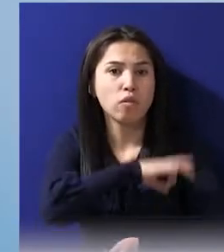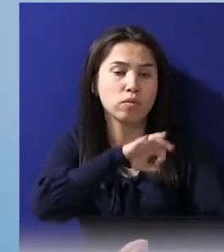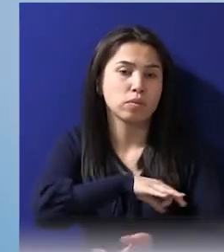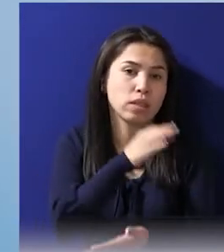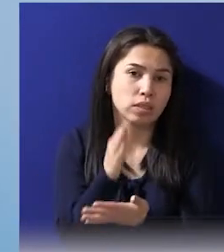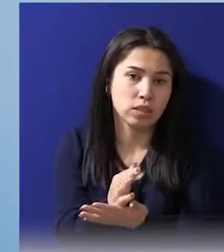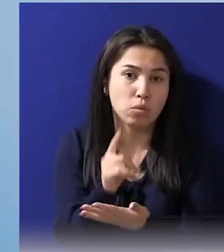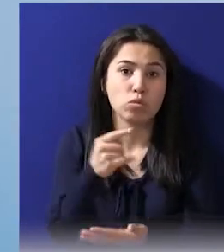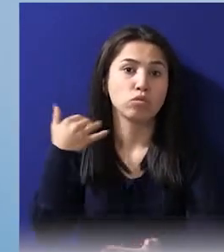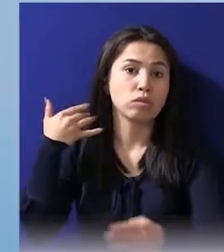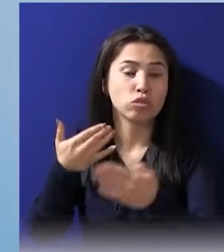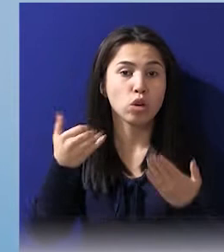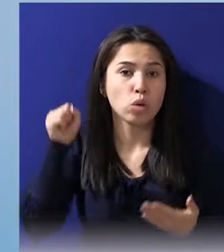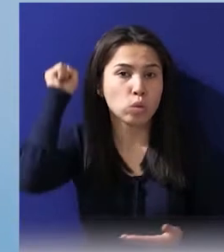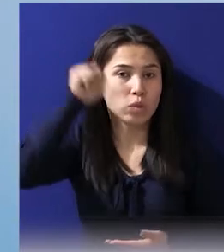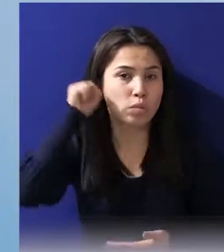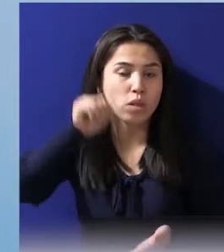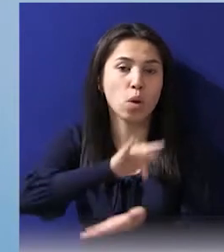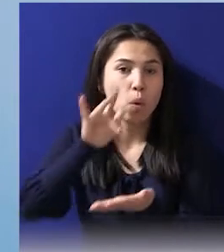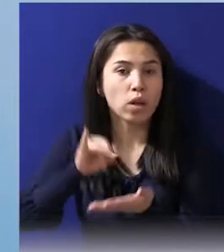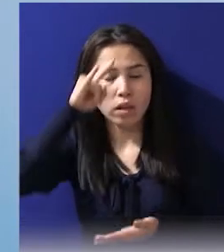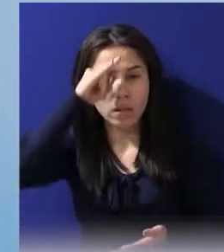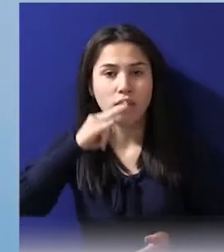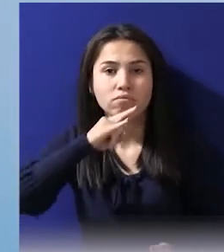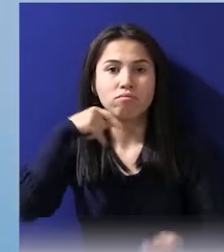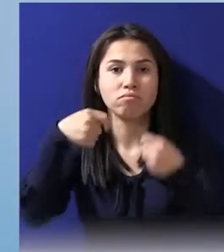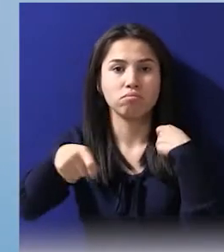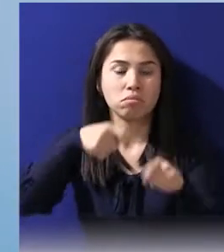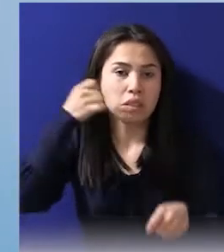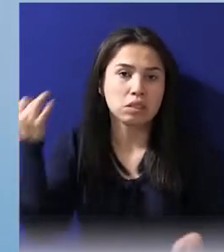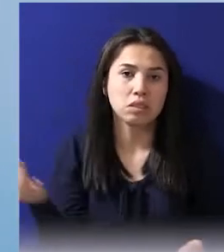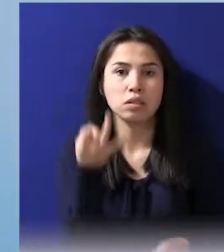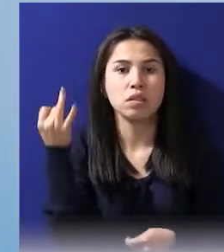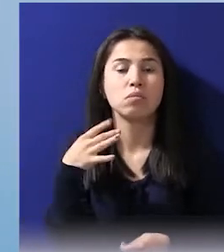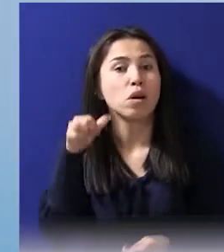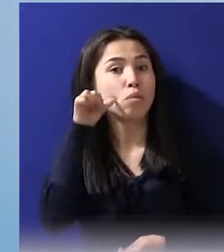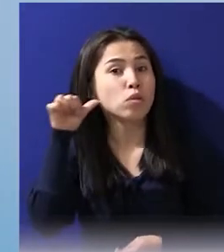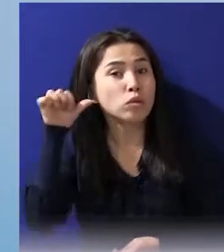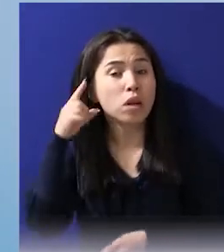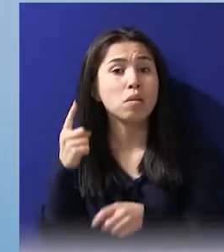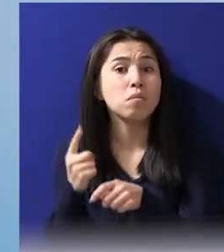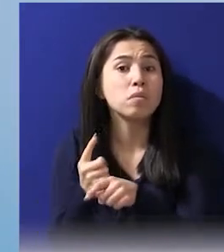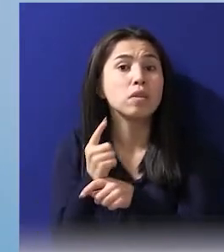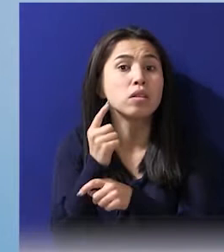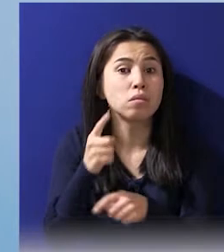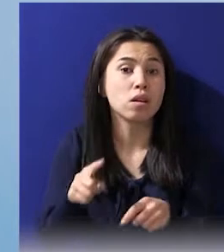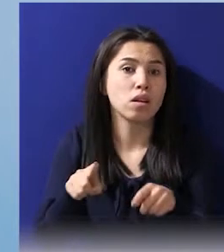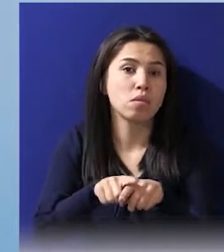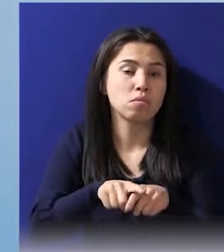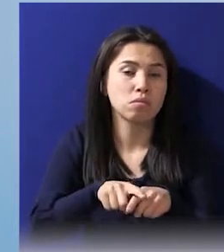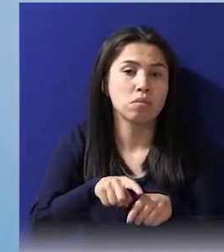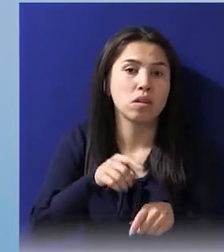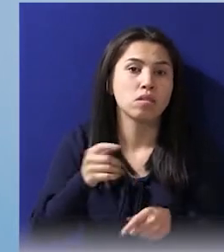жағдайға қарамастан, өңірімізге келіп жатқан туристер санының өсу динамикасы байқалды.